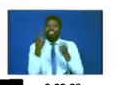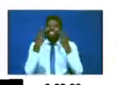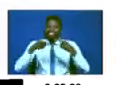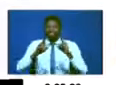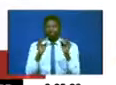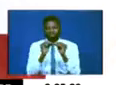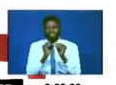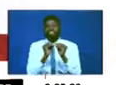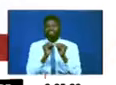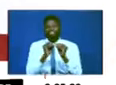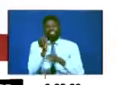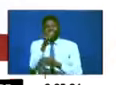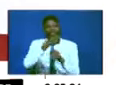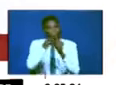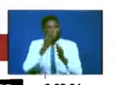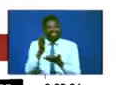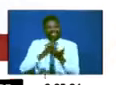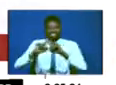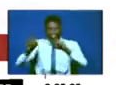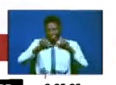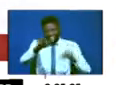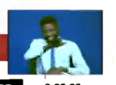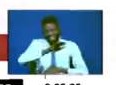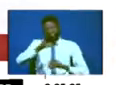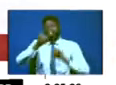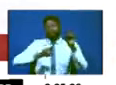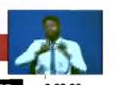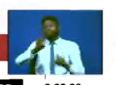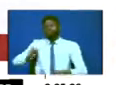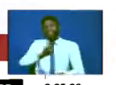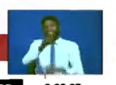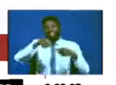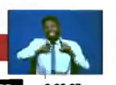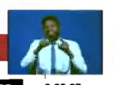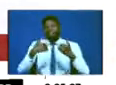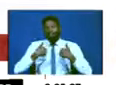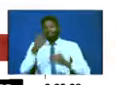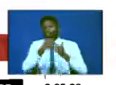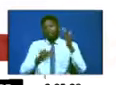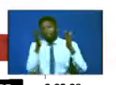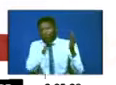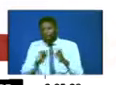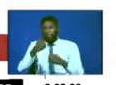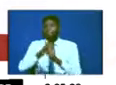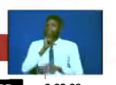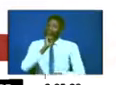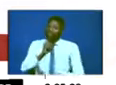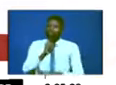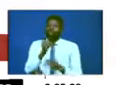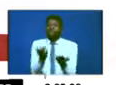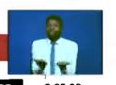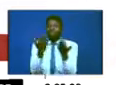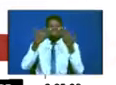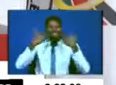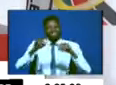katika juhudi za kuimarisha utalii. Mpaka sasa hivi, labda una mipango gani kuhakikisha kwamba umeimarisha utalii wa Mombasa?